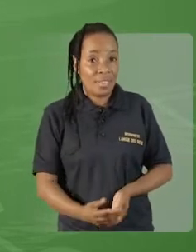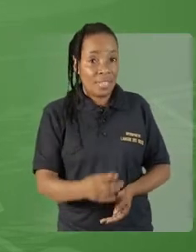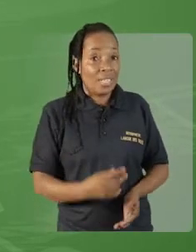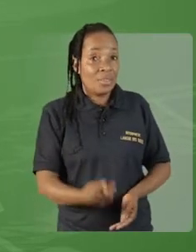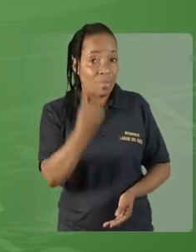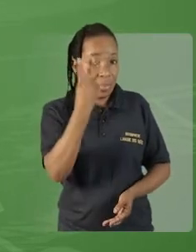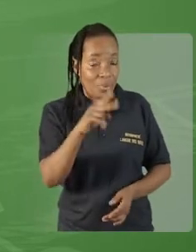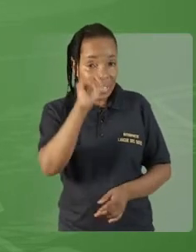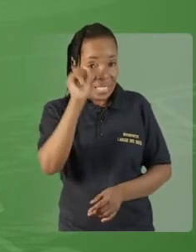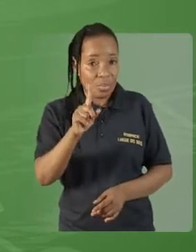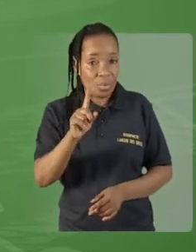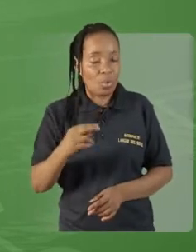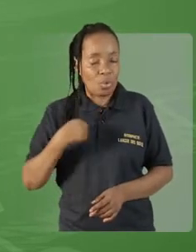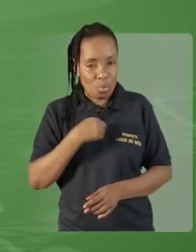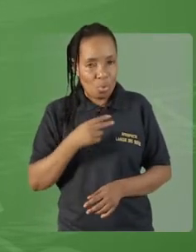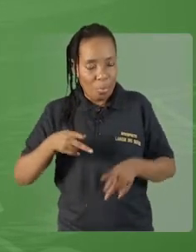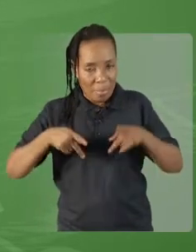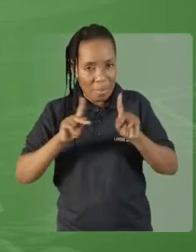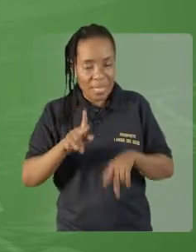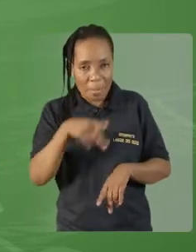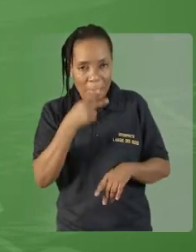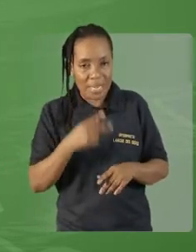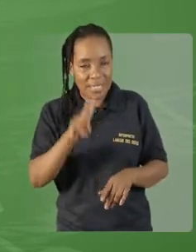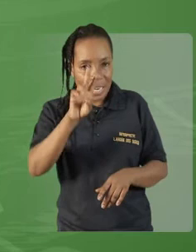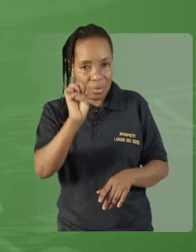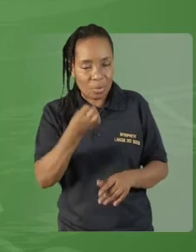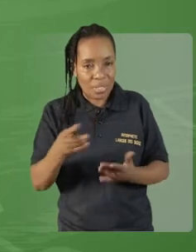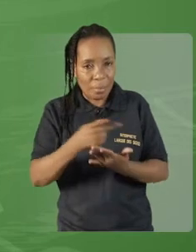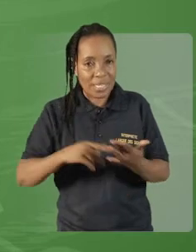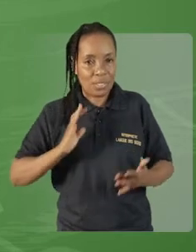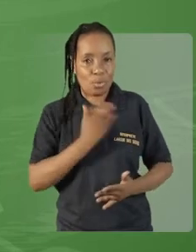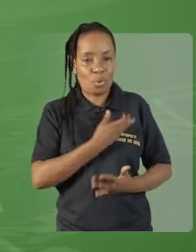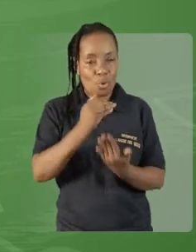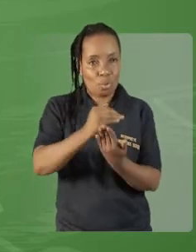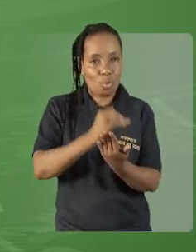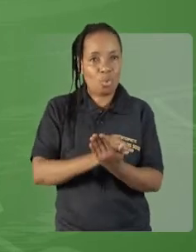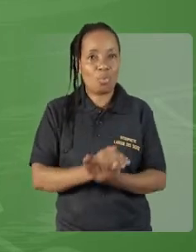Ces deux questions vont nous permettre d'aborder la deuxième partie de notre leçon.